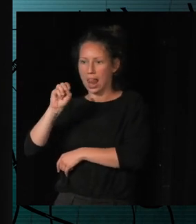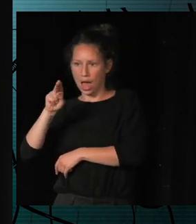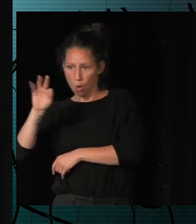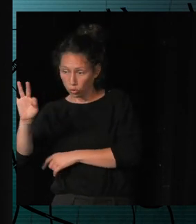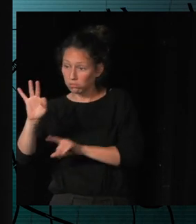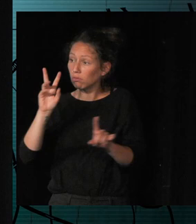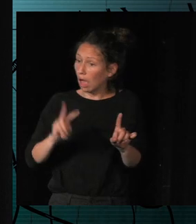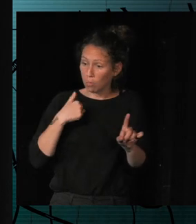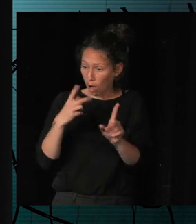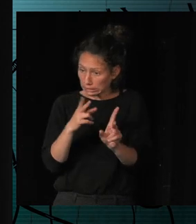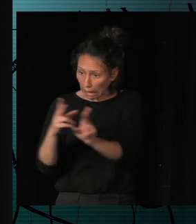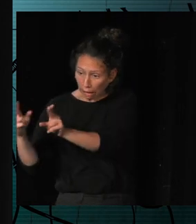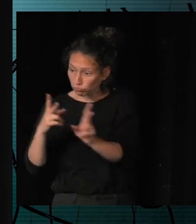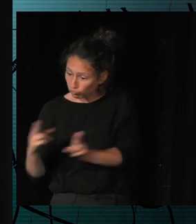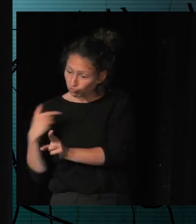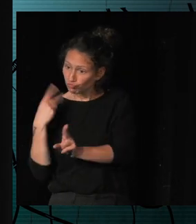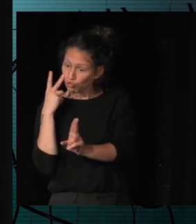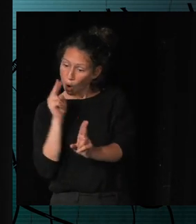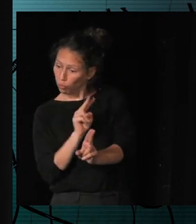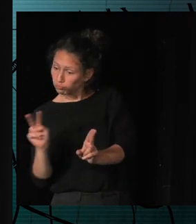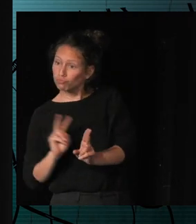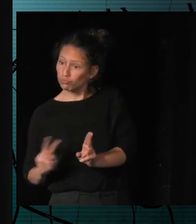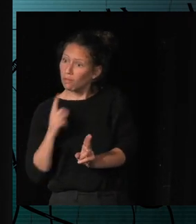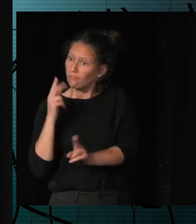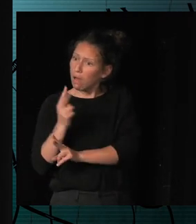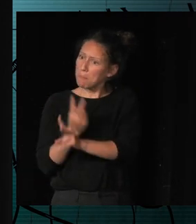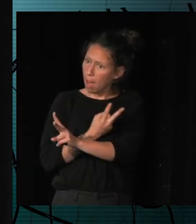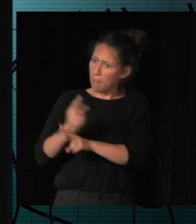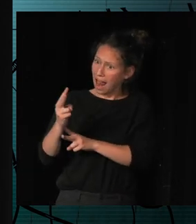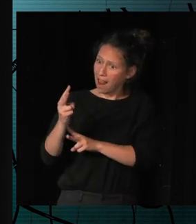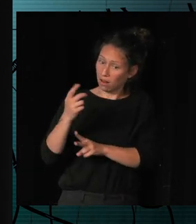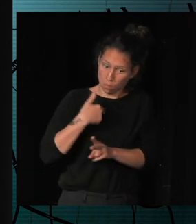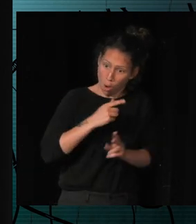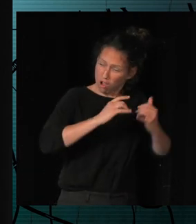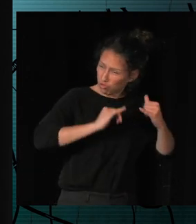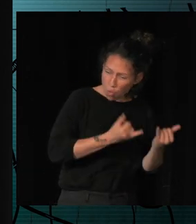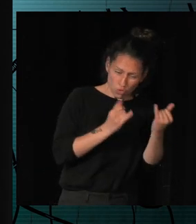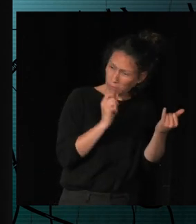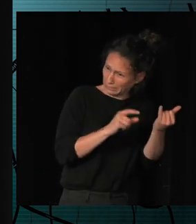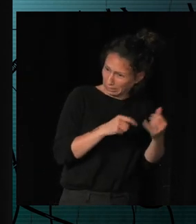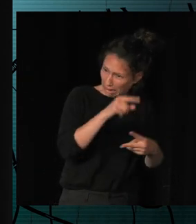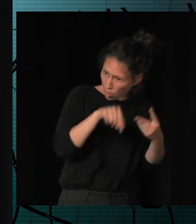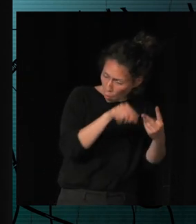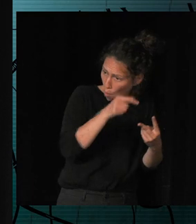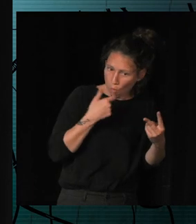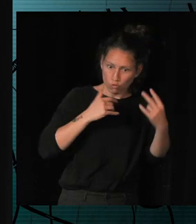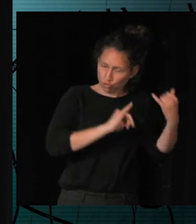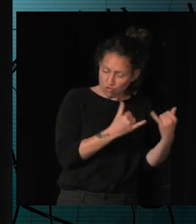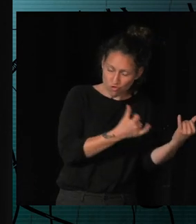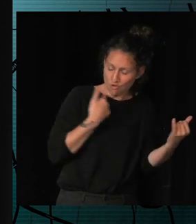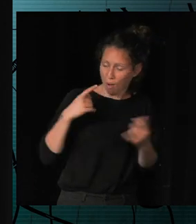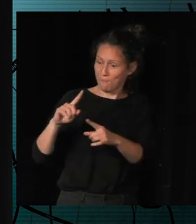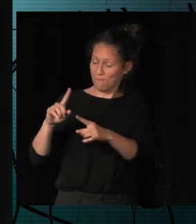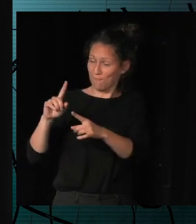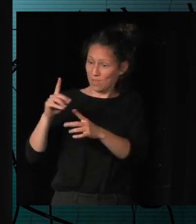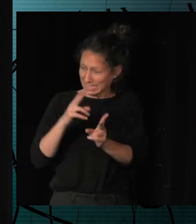c'est cool j'adore les deux SCA de jeux vidéo je pense que c'est parce que j'ai joué beaucoup au jeux que moi j'ai eu devant les deux ça m'a fait un peu un côté